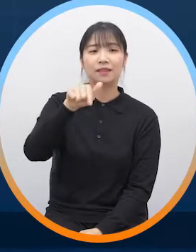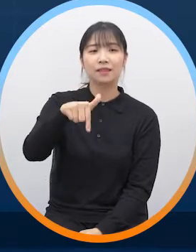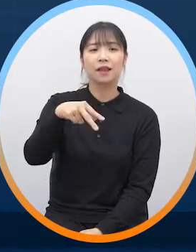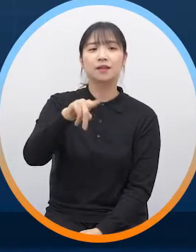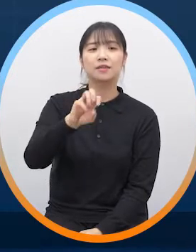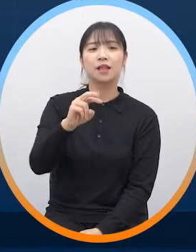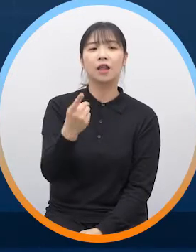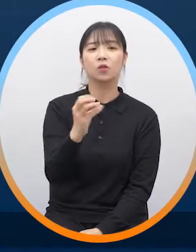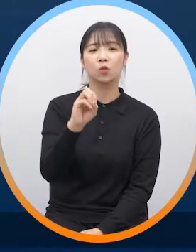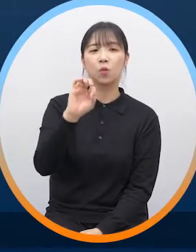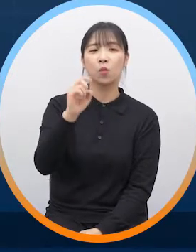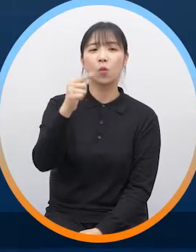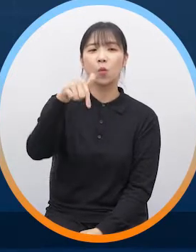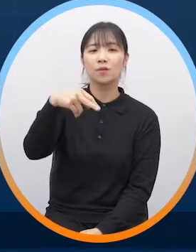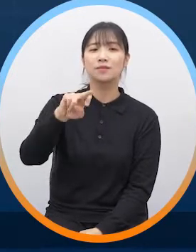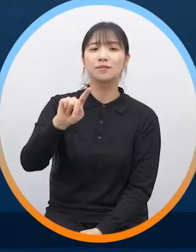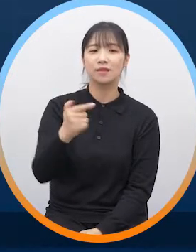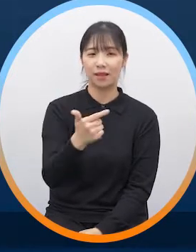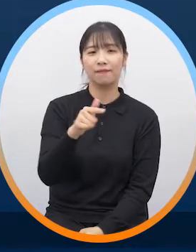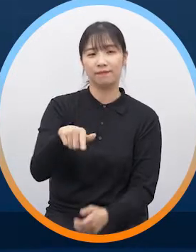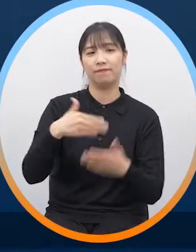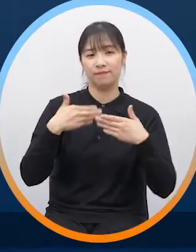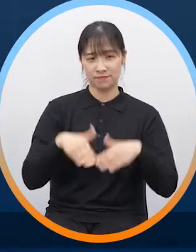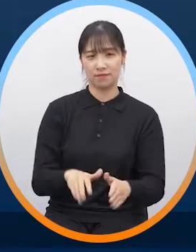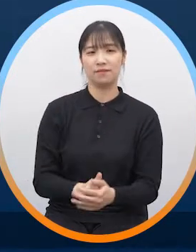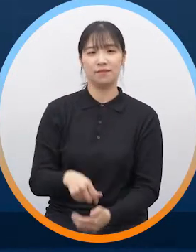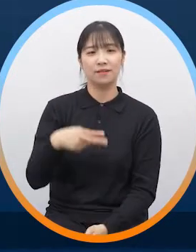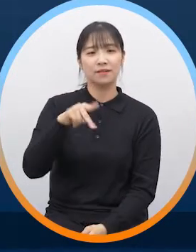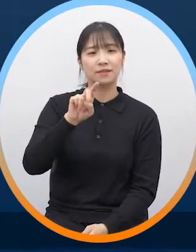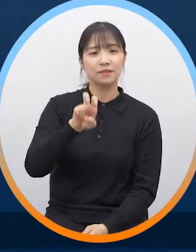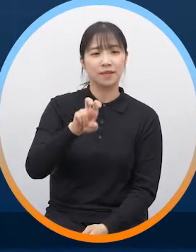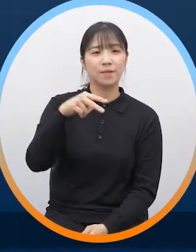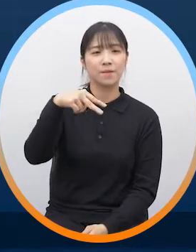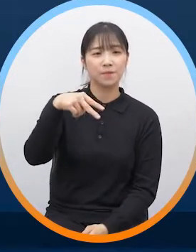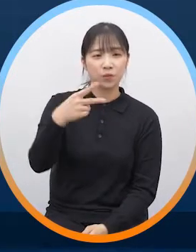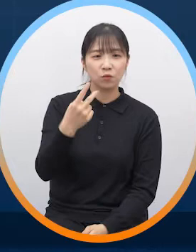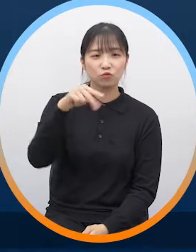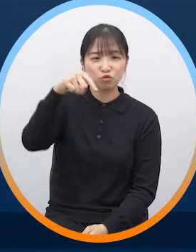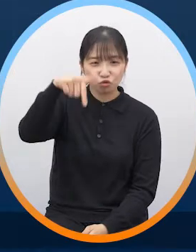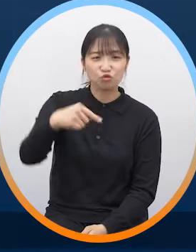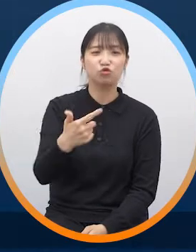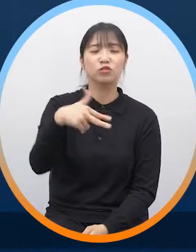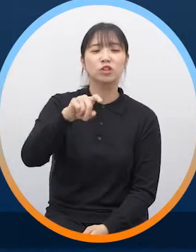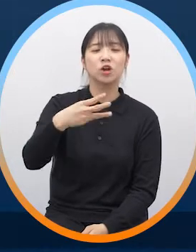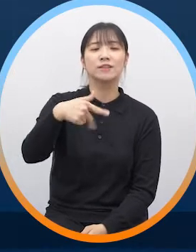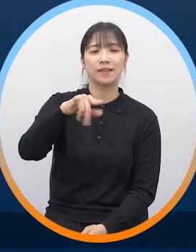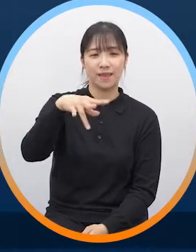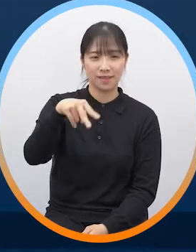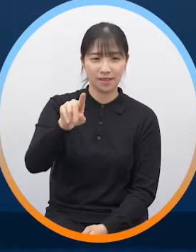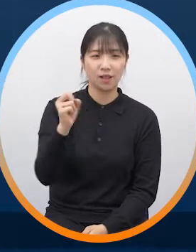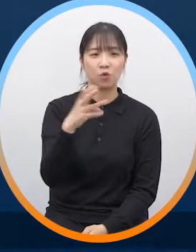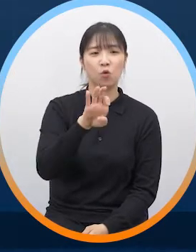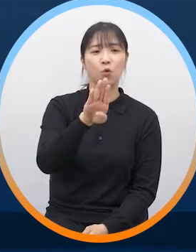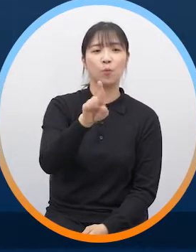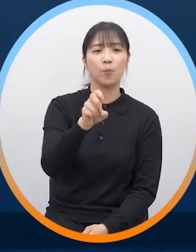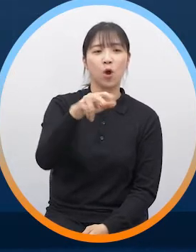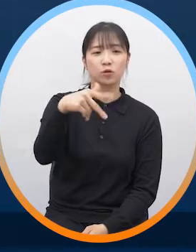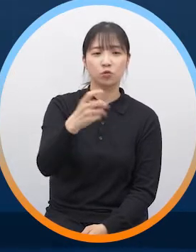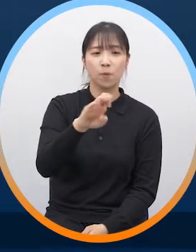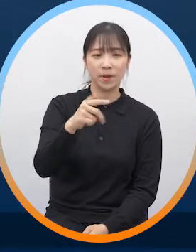옥산에서 태어나십니다. 삼도수군 절제사로 제수도 됐고요. 병조판서와 검교